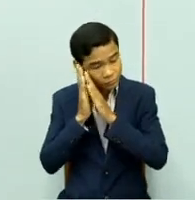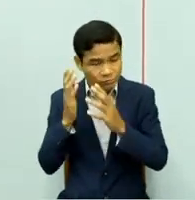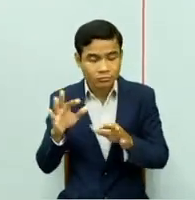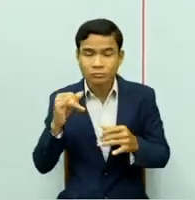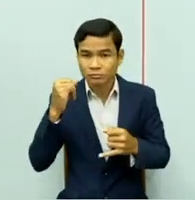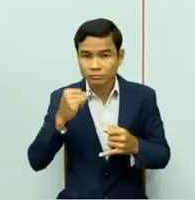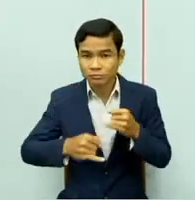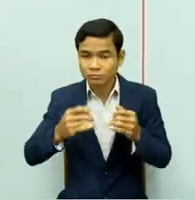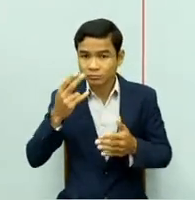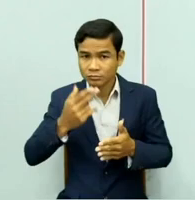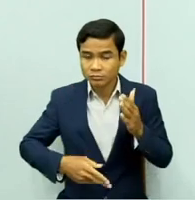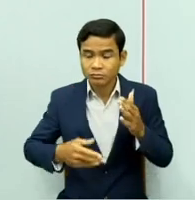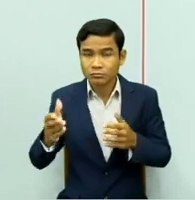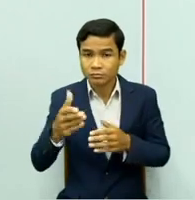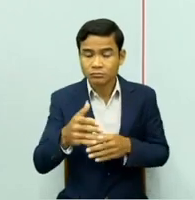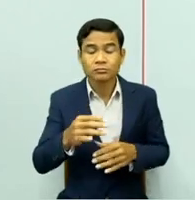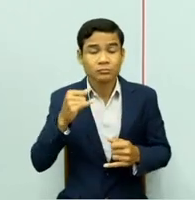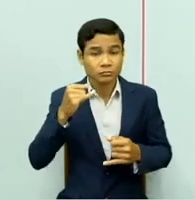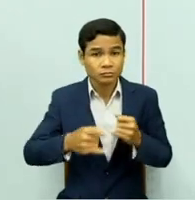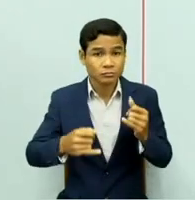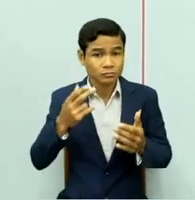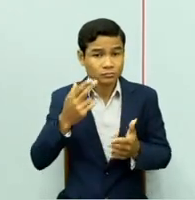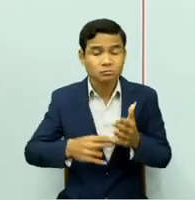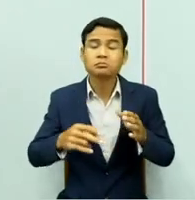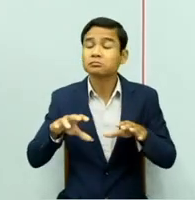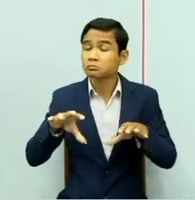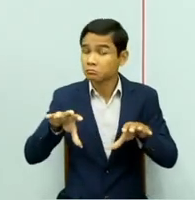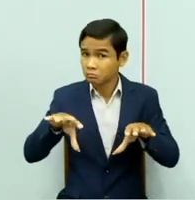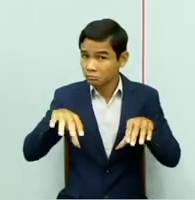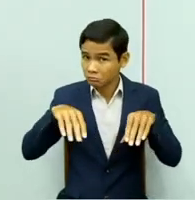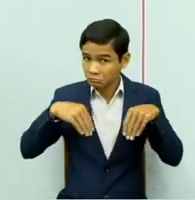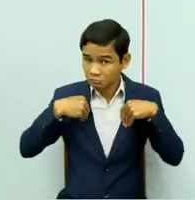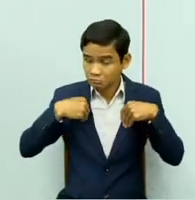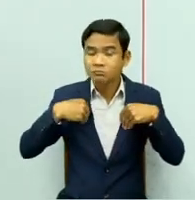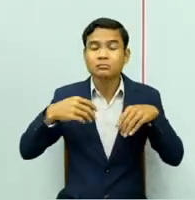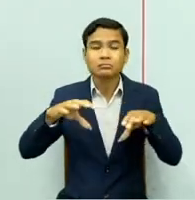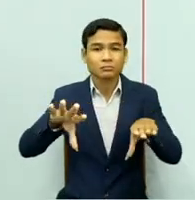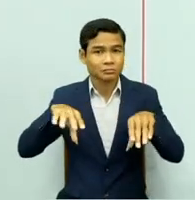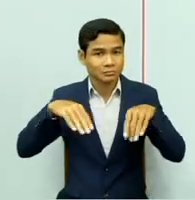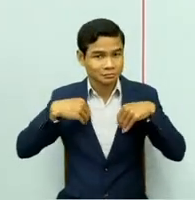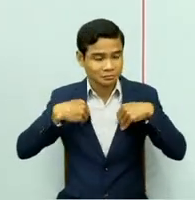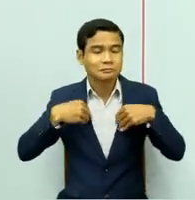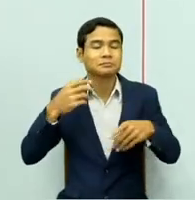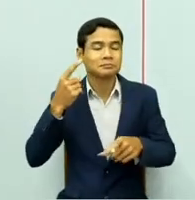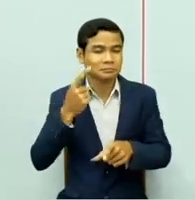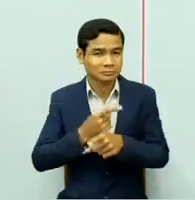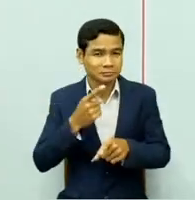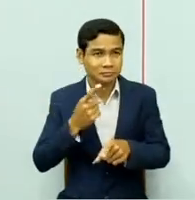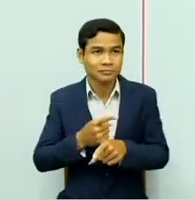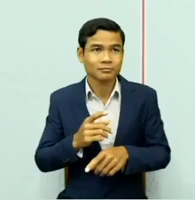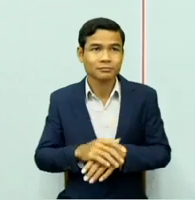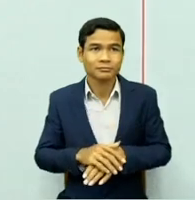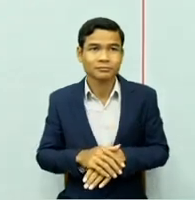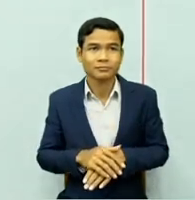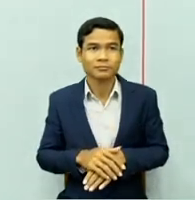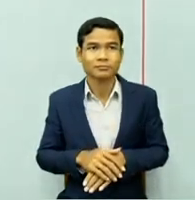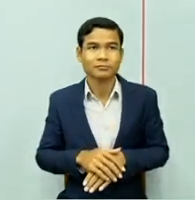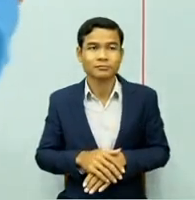ចុងក្រោយគេសម្រាប់កូនដណ្ដប់ហ៎កូនចាគឺភួយណាកូនណាចាអ